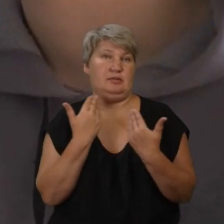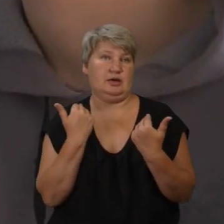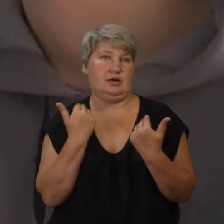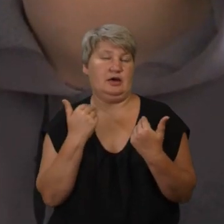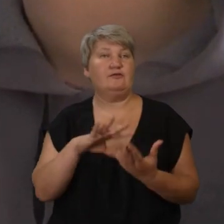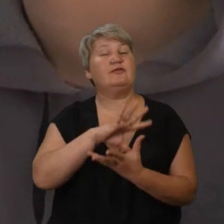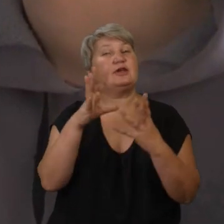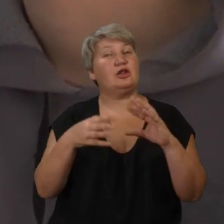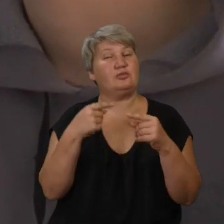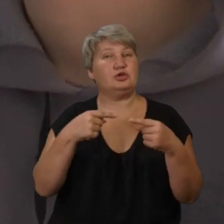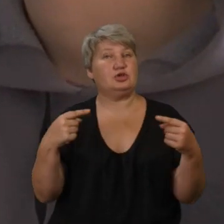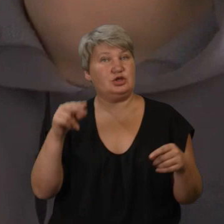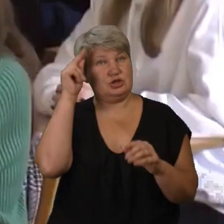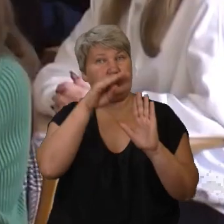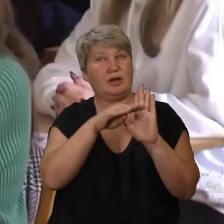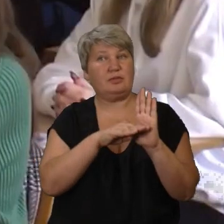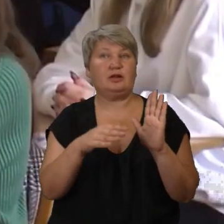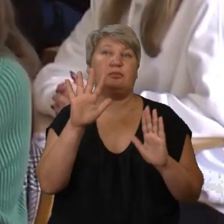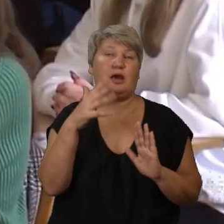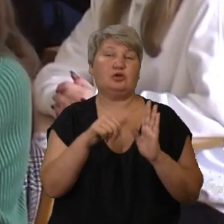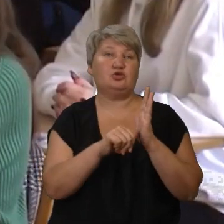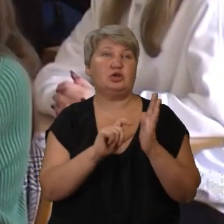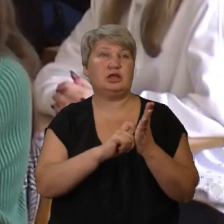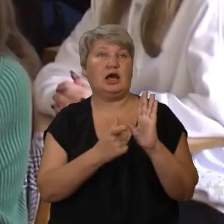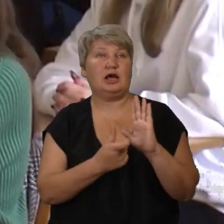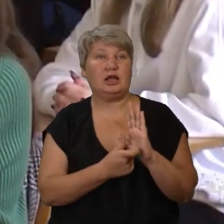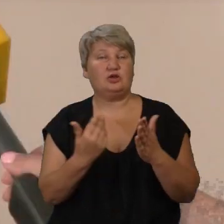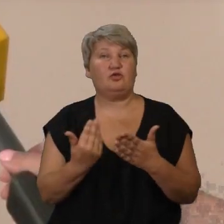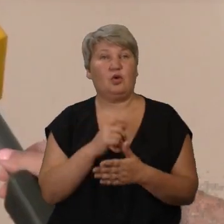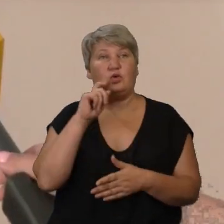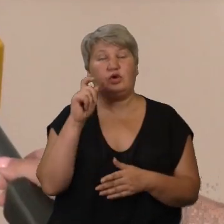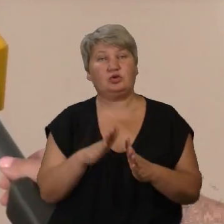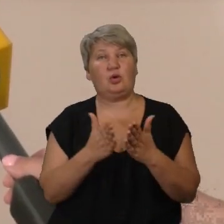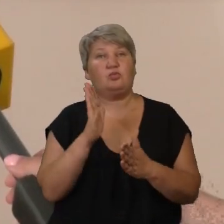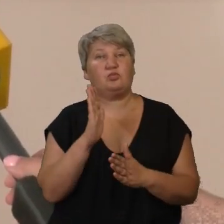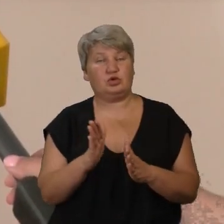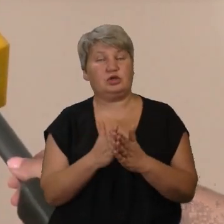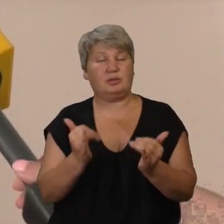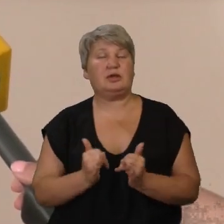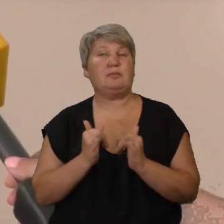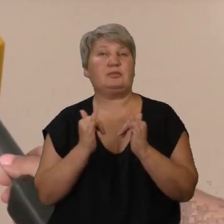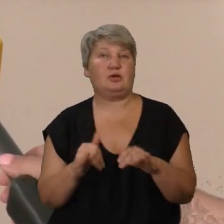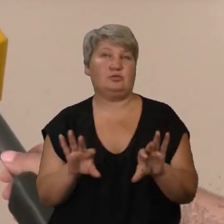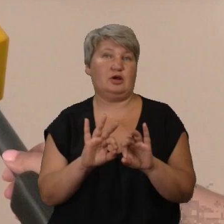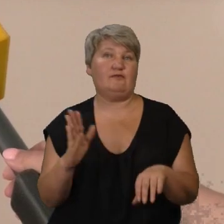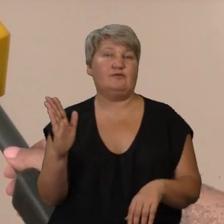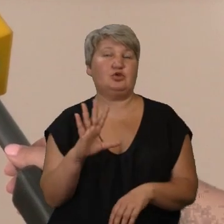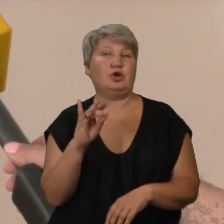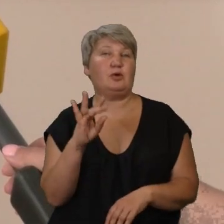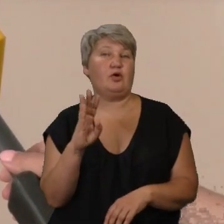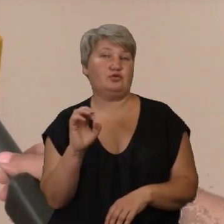з інших предметів п'ятий і шостий класи нової української школи книжками будуть забезпечені розповідає Віктор кімакович